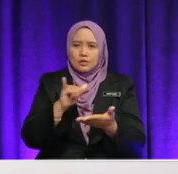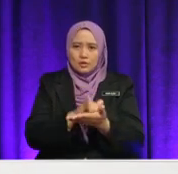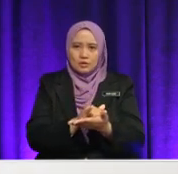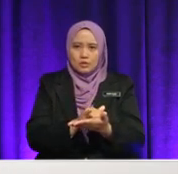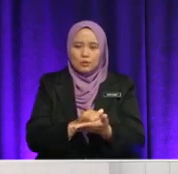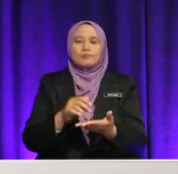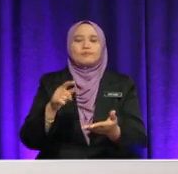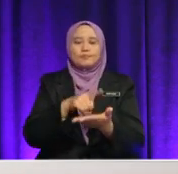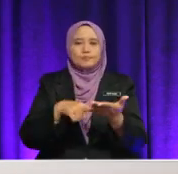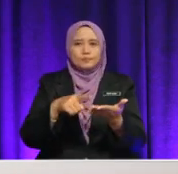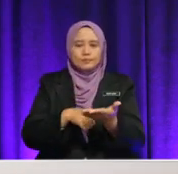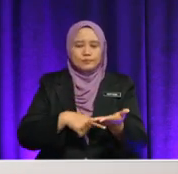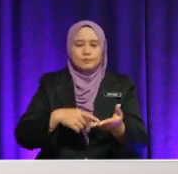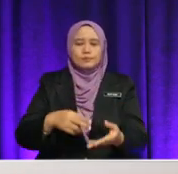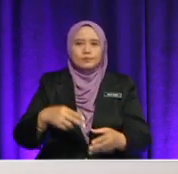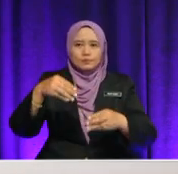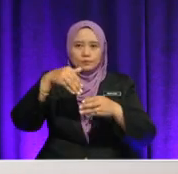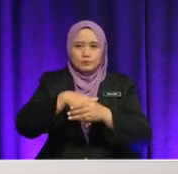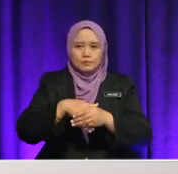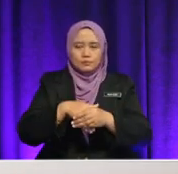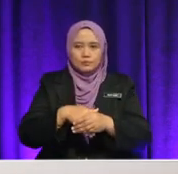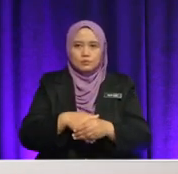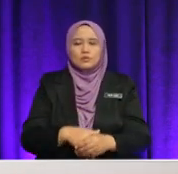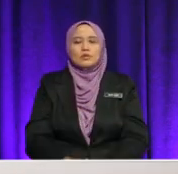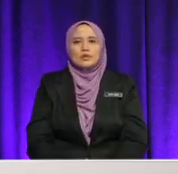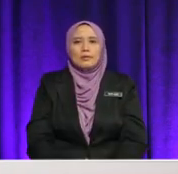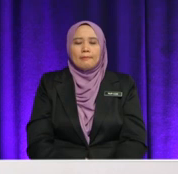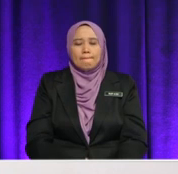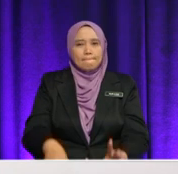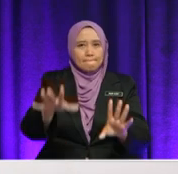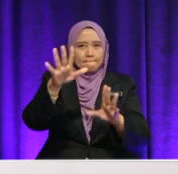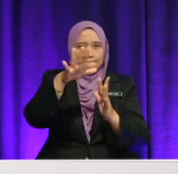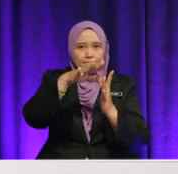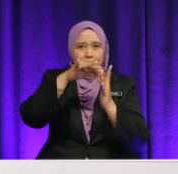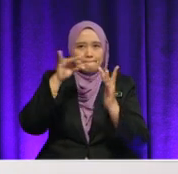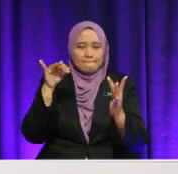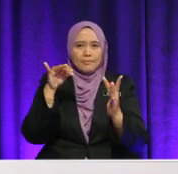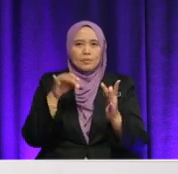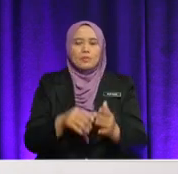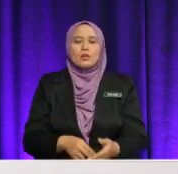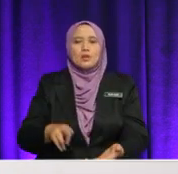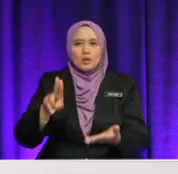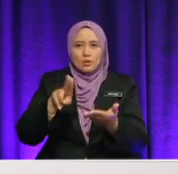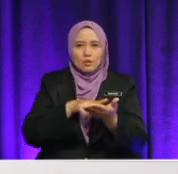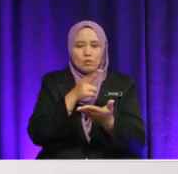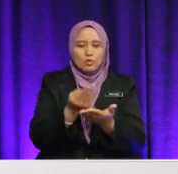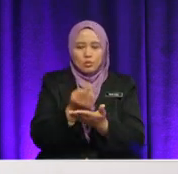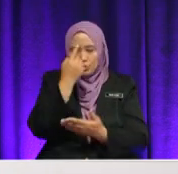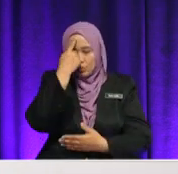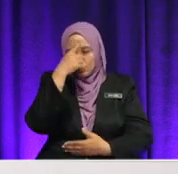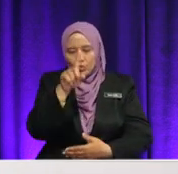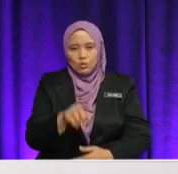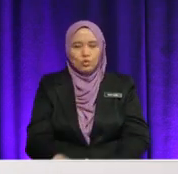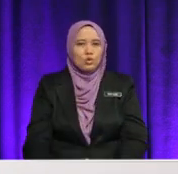yang diadakan untuk memilih wakil sama ada di paleman atau dewan undangan negeri dan